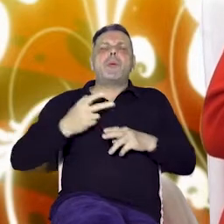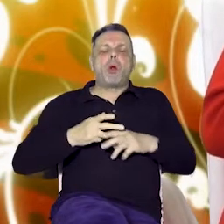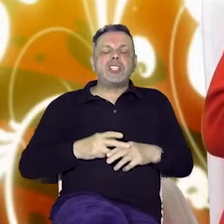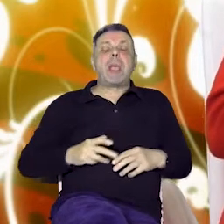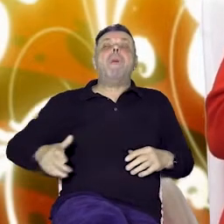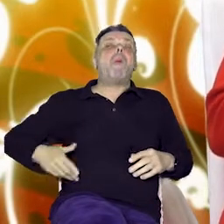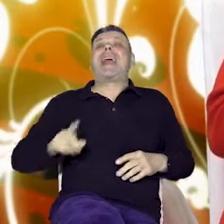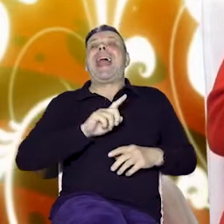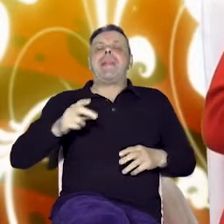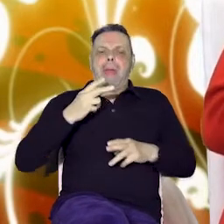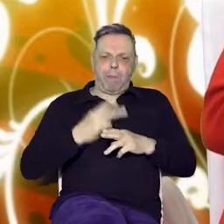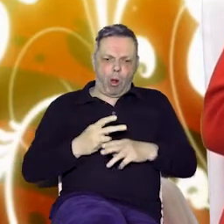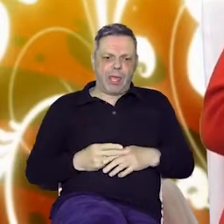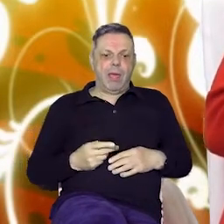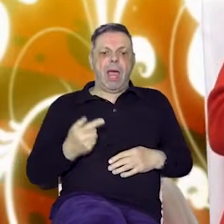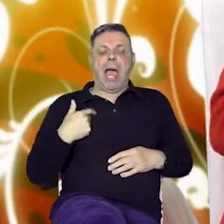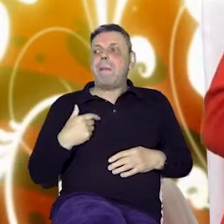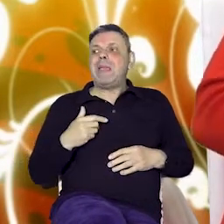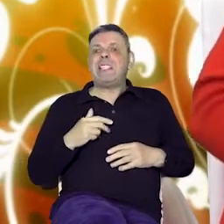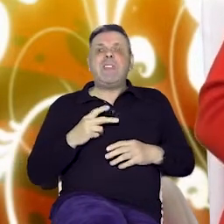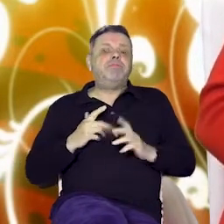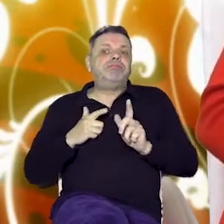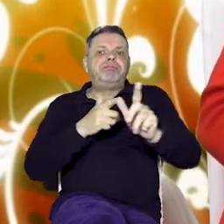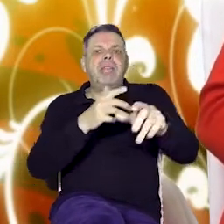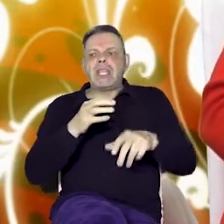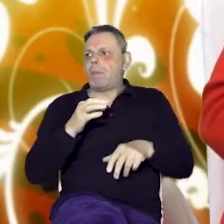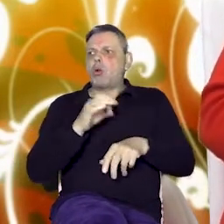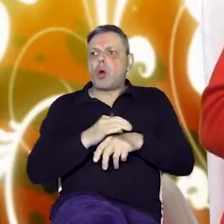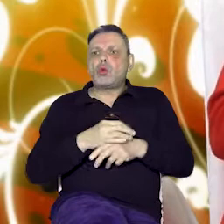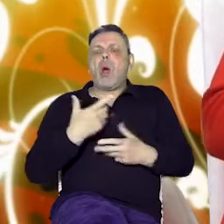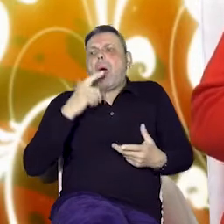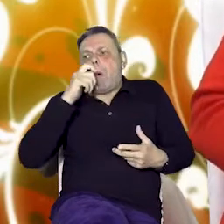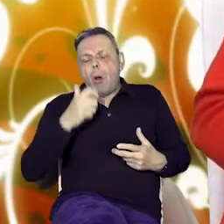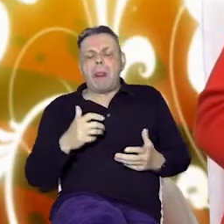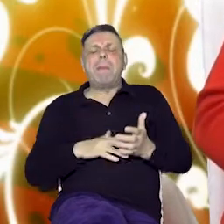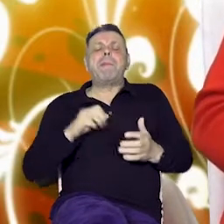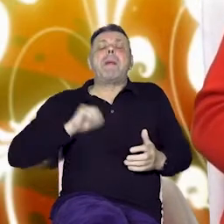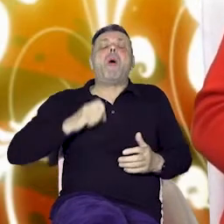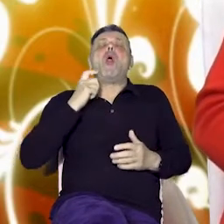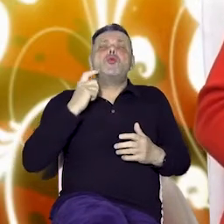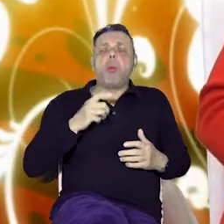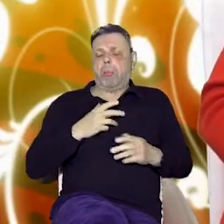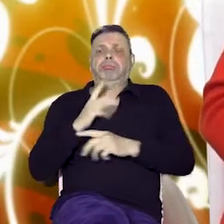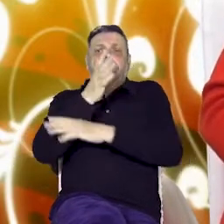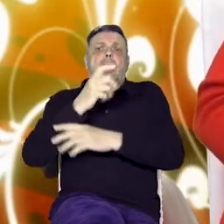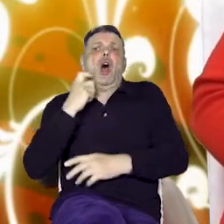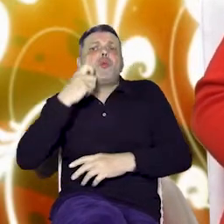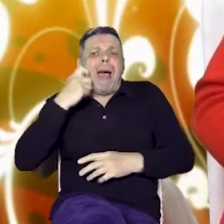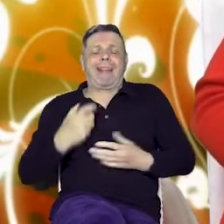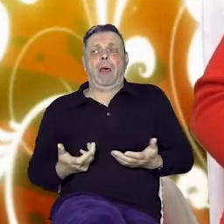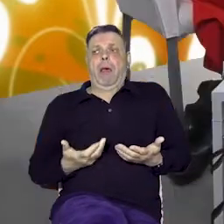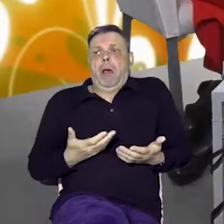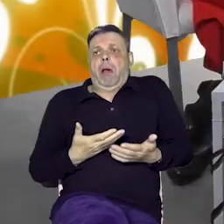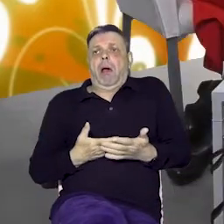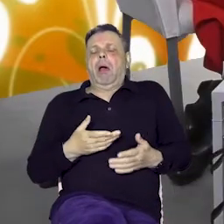bole. Da. Znate? A mi svi trčimo liječniku kada nas nešto boli. Ako vas zaboli zub, taj čas ste kod zubara. Je, no,